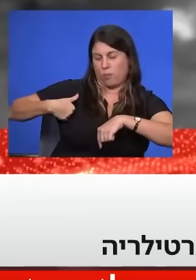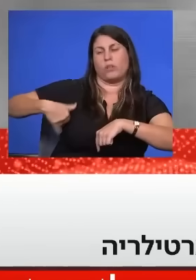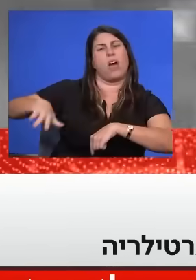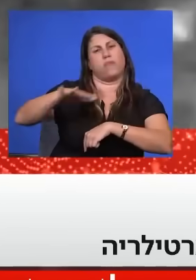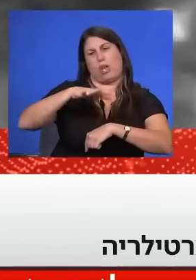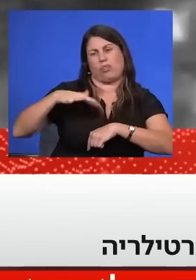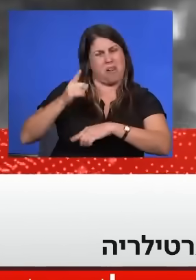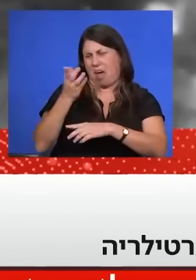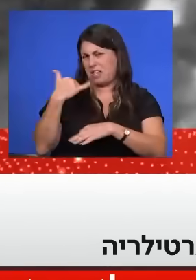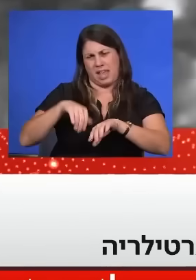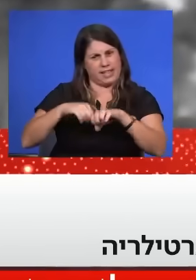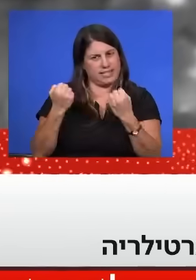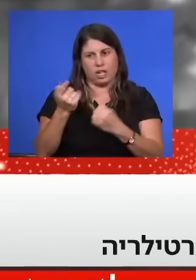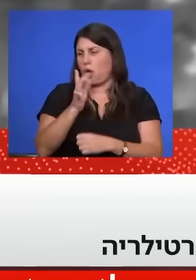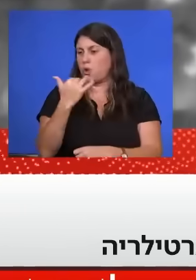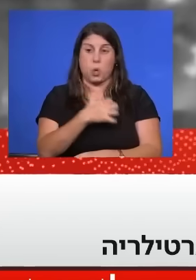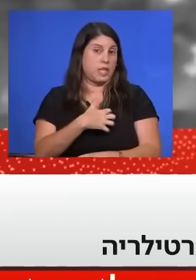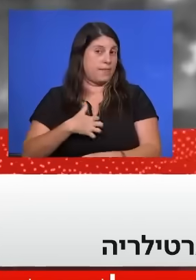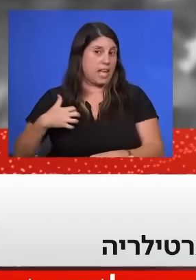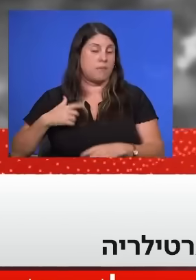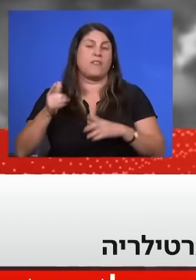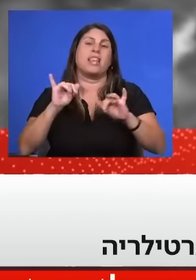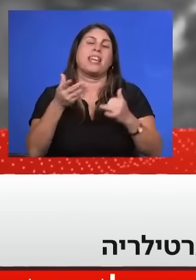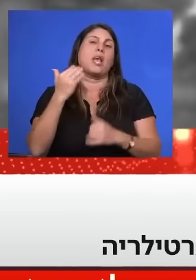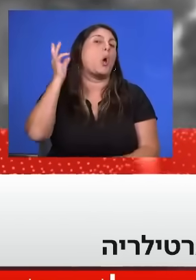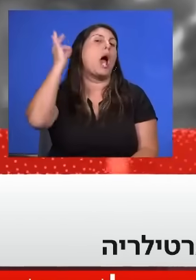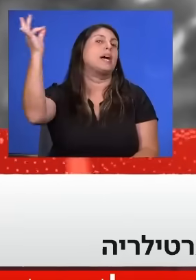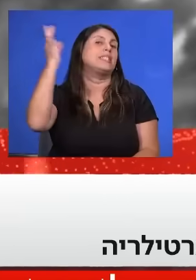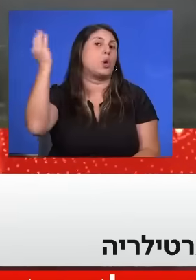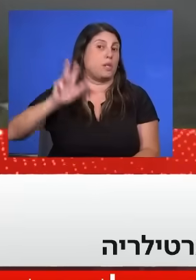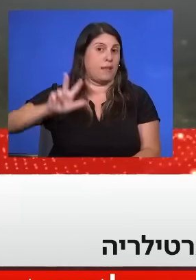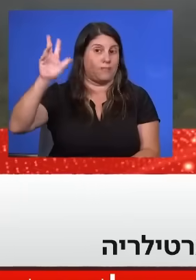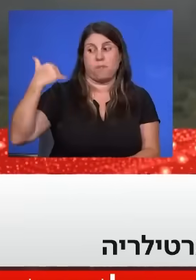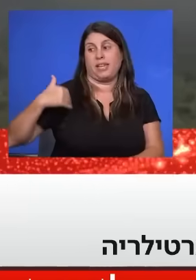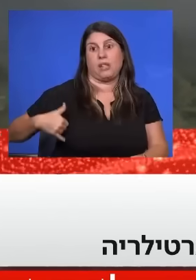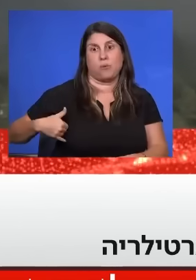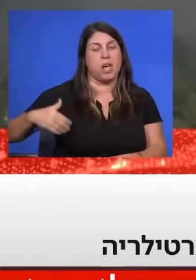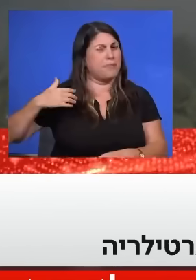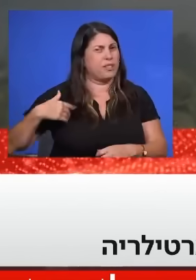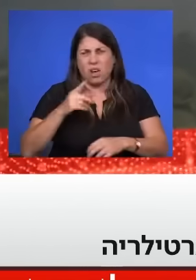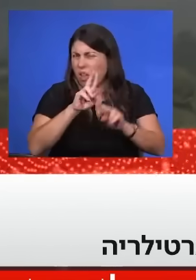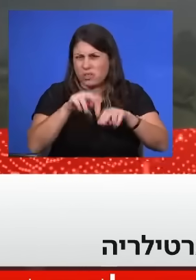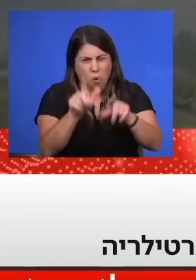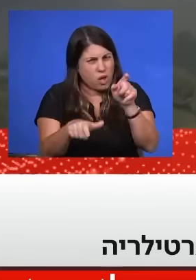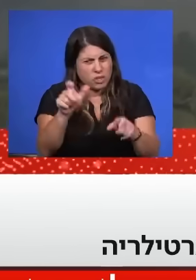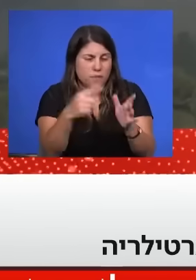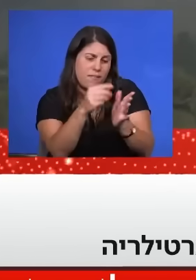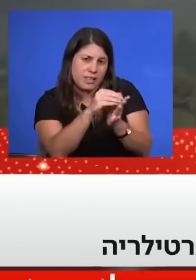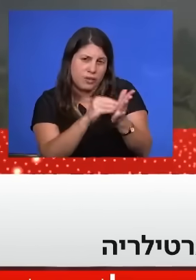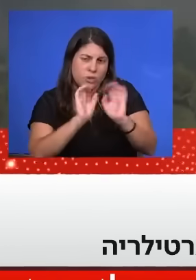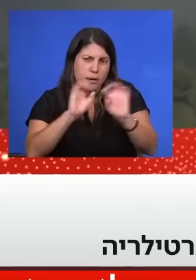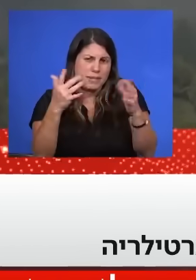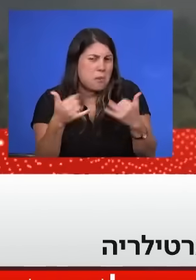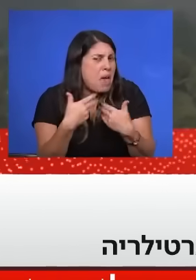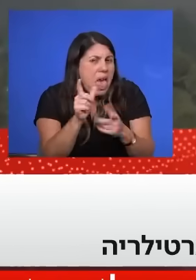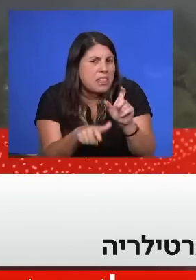לא היו נפגעים, אבל כן היו אזעקות. ובקריית שמונה לא נשארו כמעט תושבים. לפי נתונים שמתפרסמים היום,